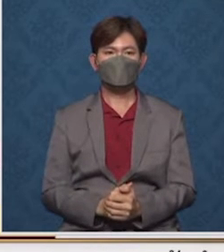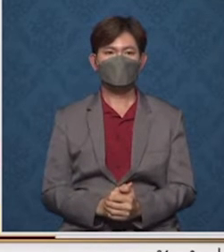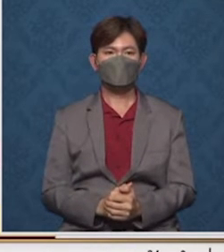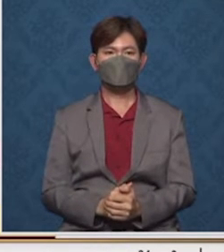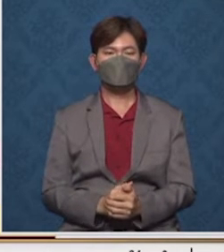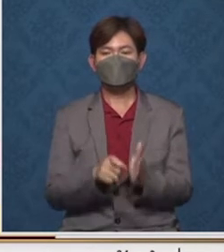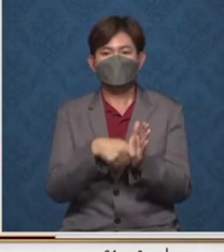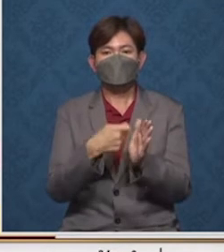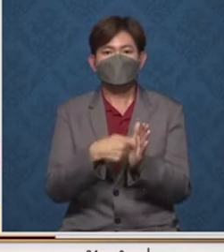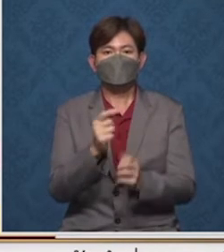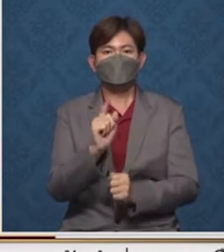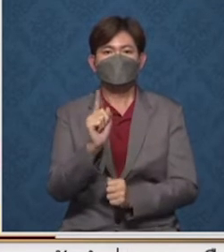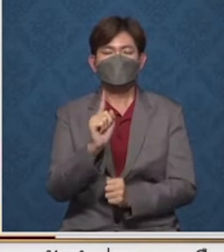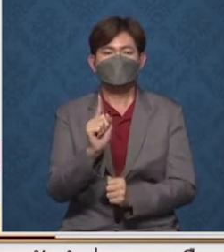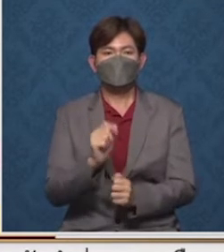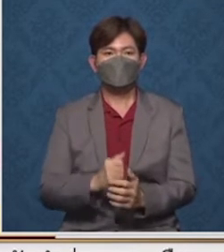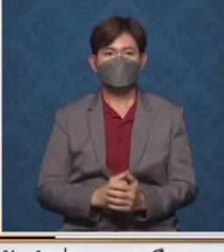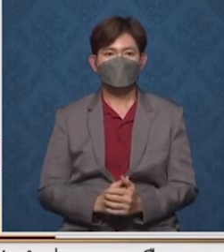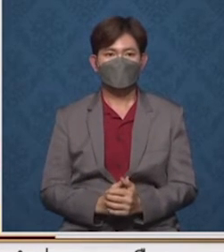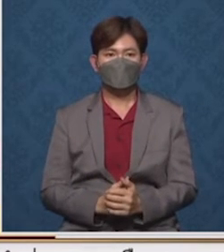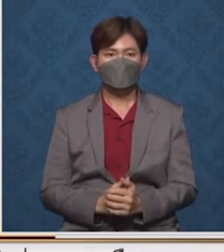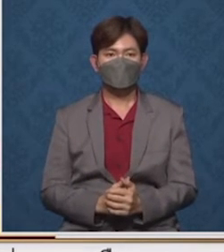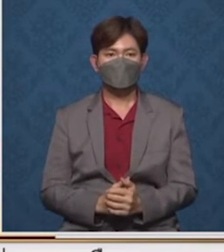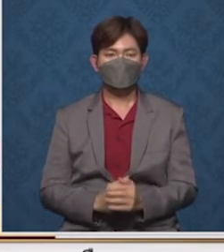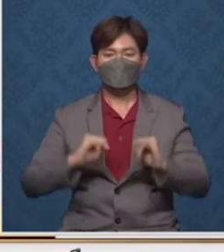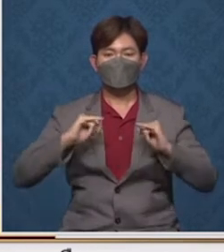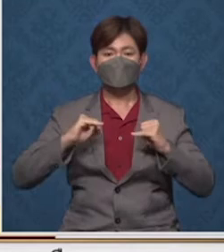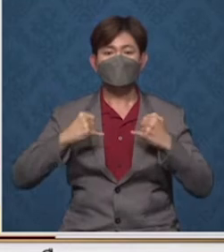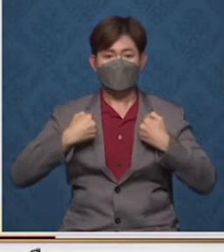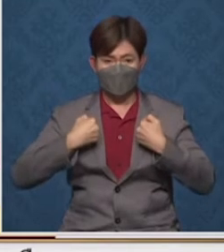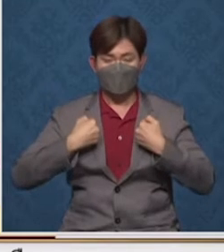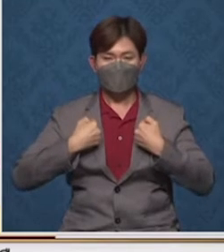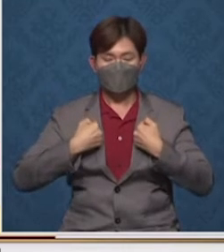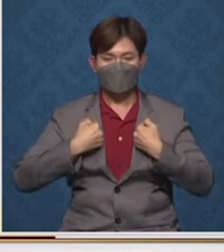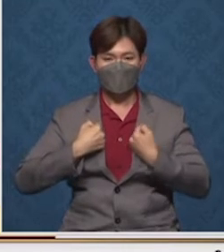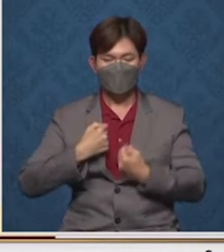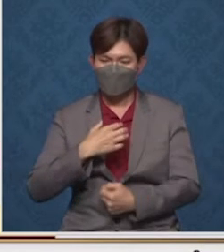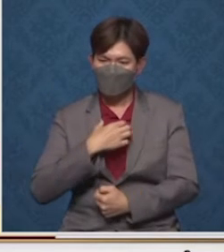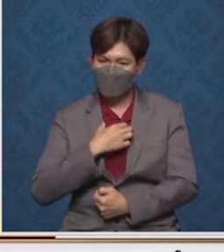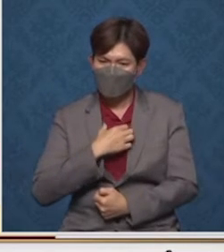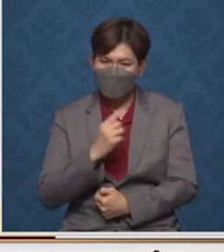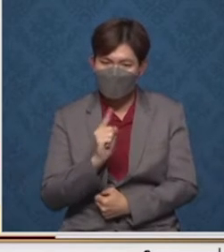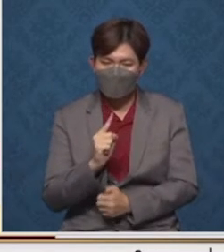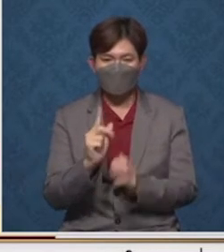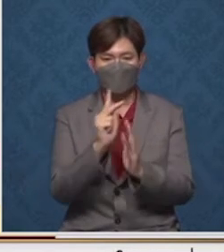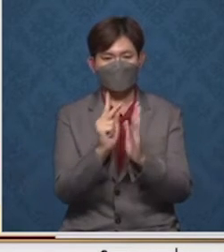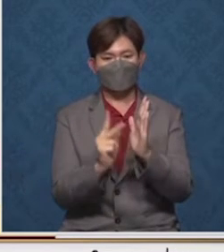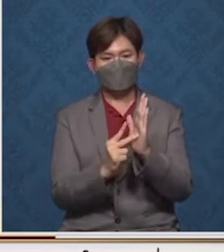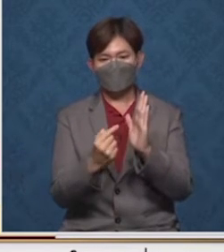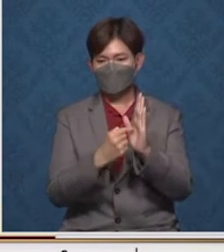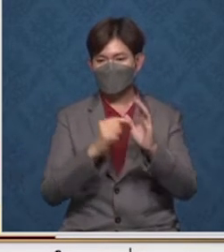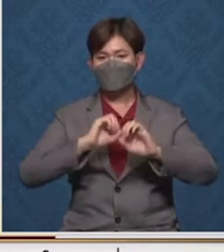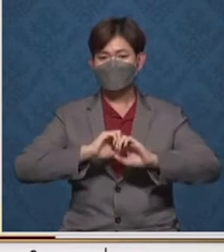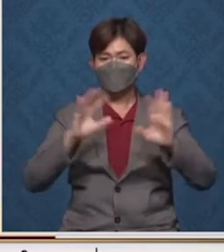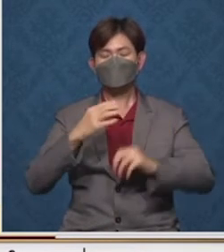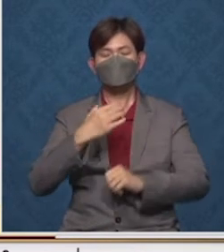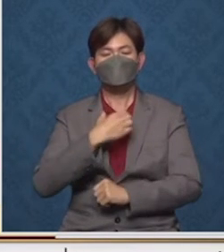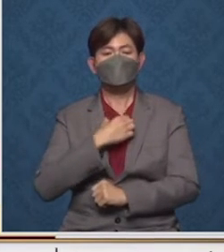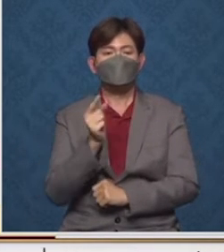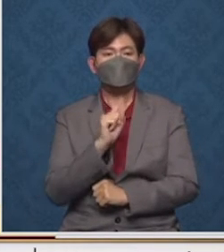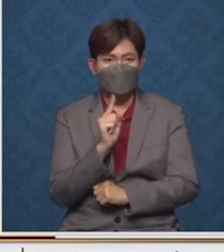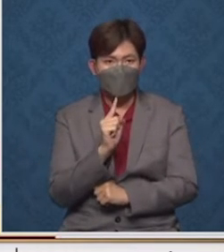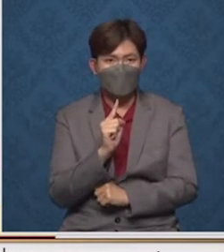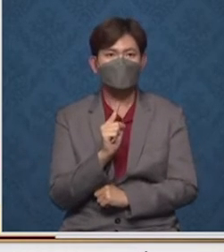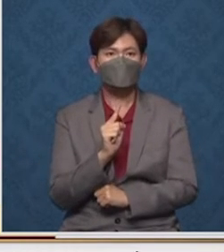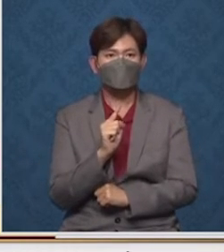และก็เลยครับเพราะเจ้าของเขาเนี่ยผู้ต้องการใช้เนี่ยกฎหมายเขียนชัดเจนมีความประสงค์ที่ต้องการใช้